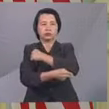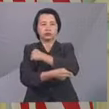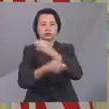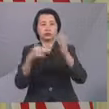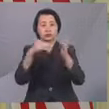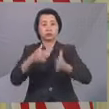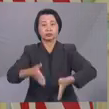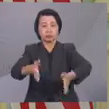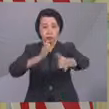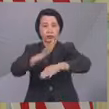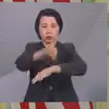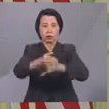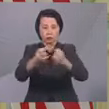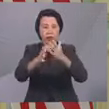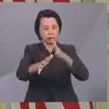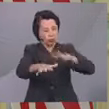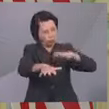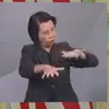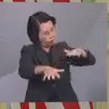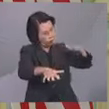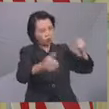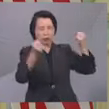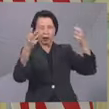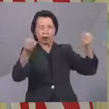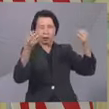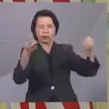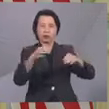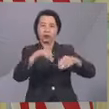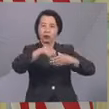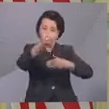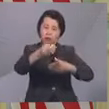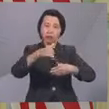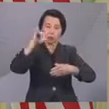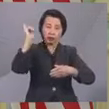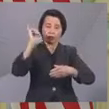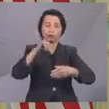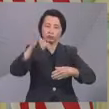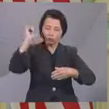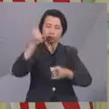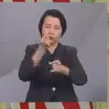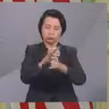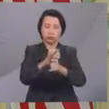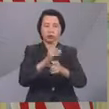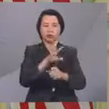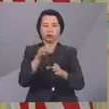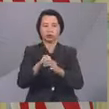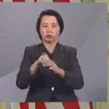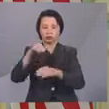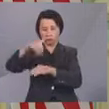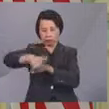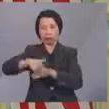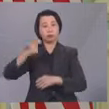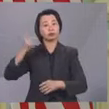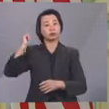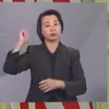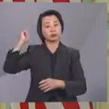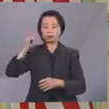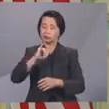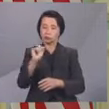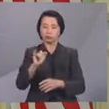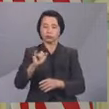sekatan jalan raya memang beratus-ratus ribu yang keluar semalam, termasuklah malam tadi.